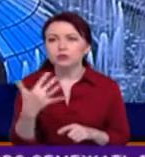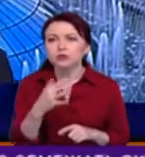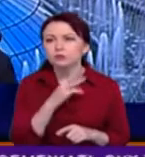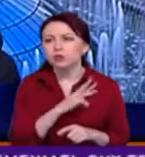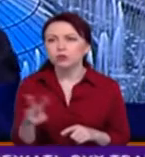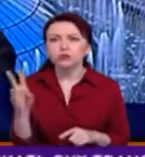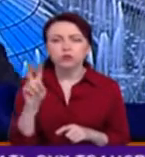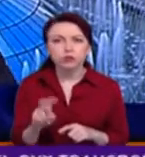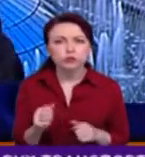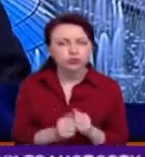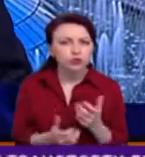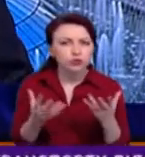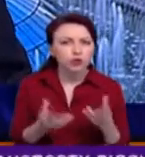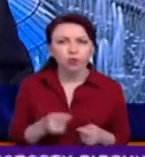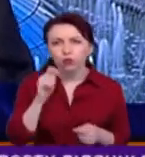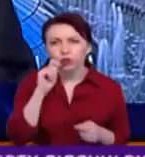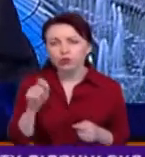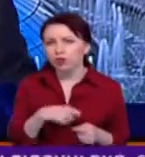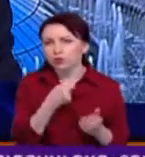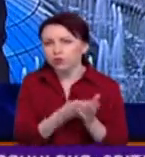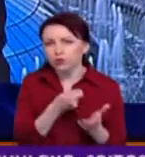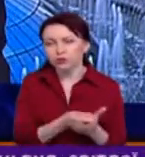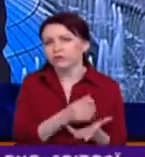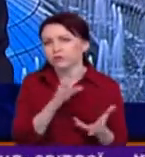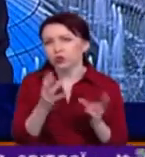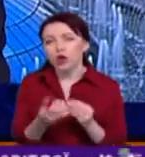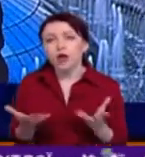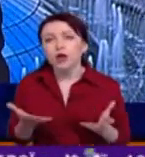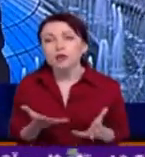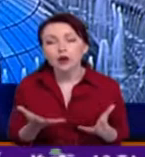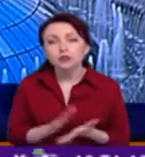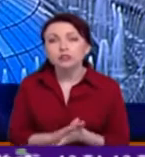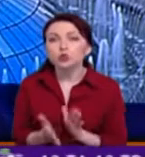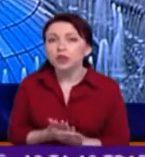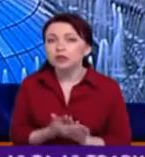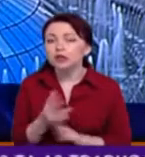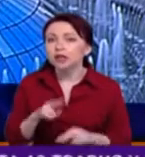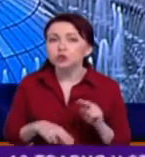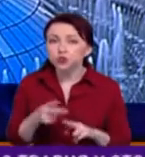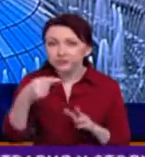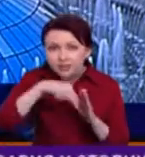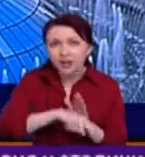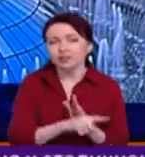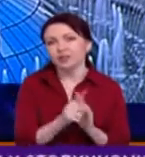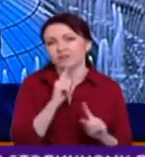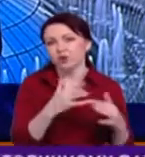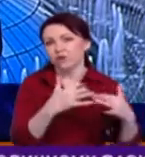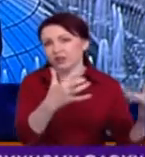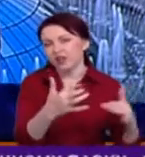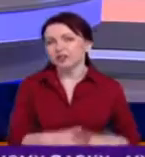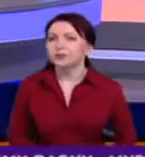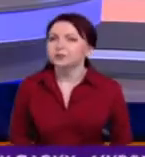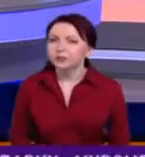доларів щодня Україні обходиться і так далі. І яка в цьому контексті ситуація і настрої всередині Верховної Ради, у парламентського